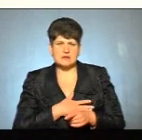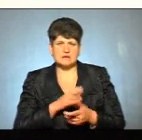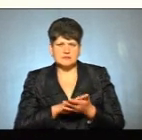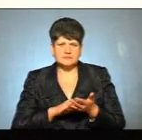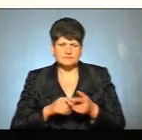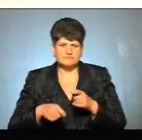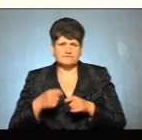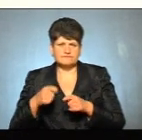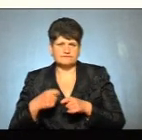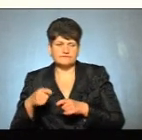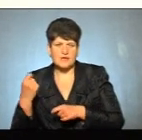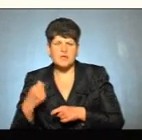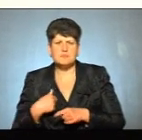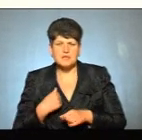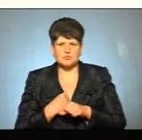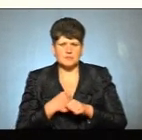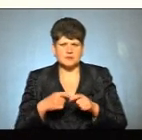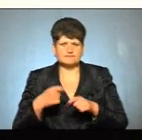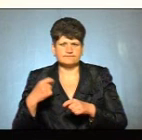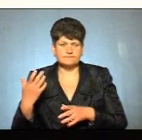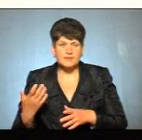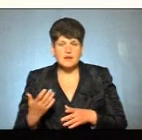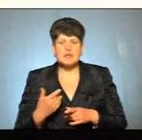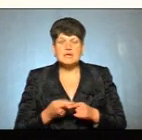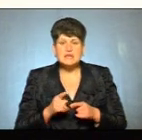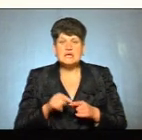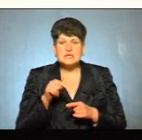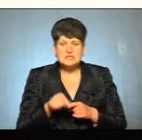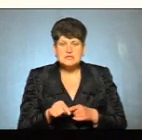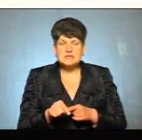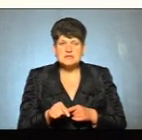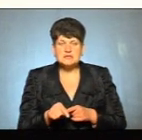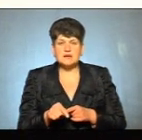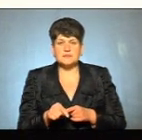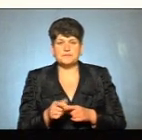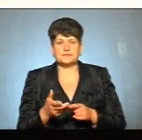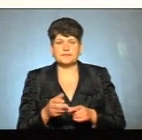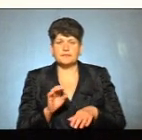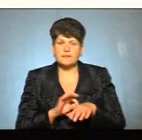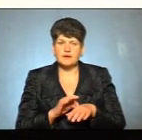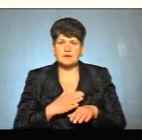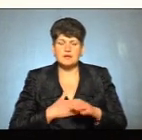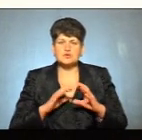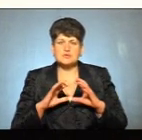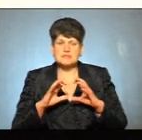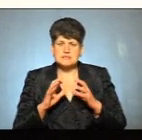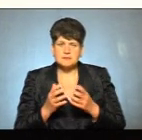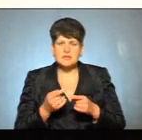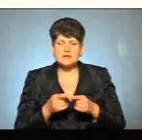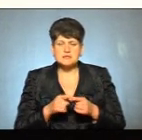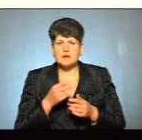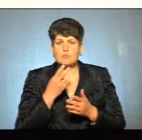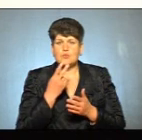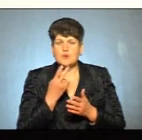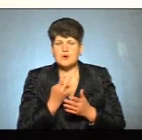зранили. І, певно, це зранення нашої землі в якійсь мірі і